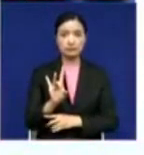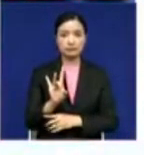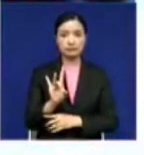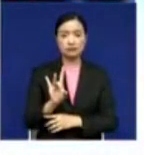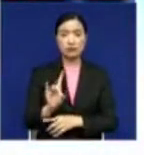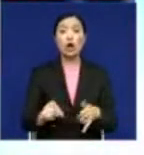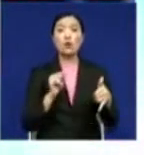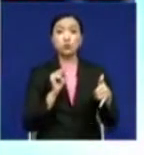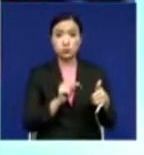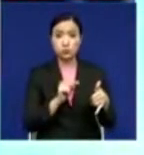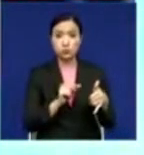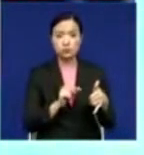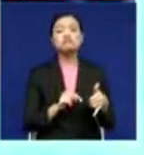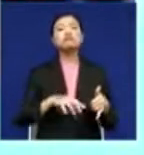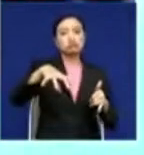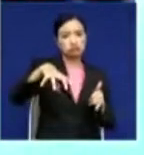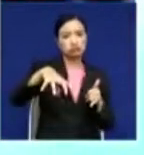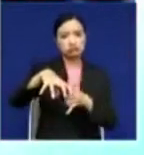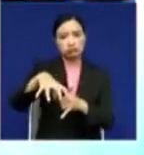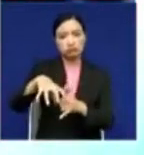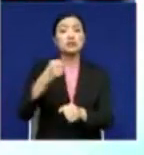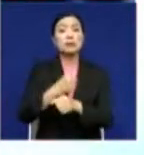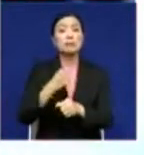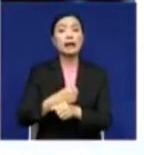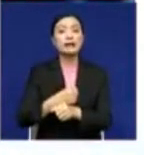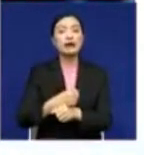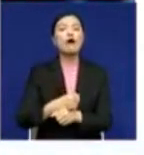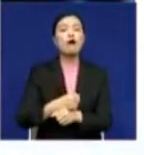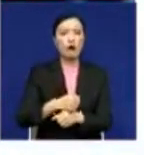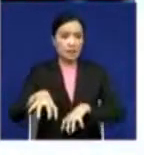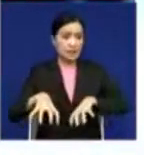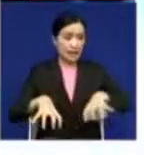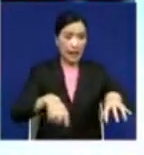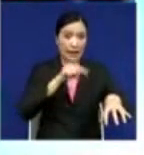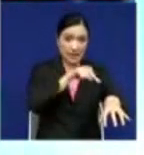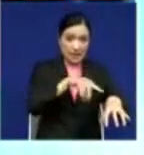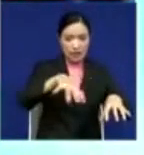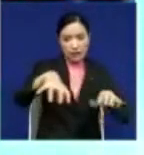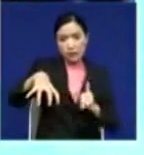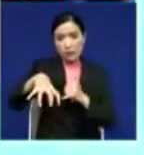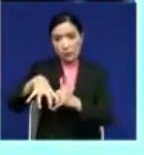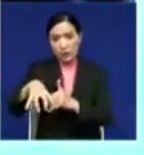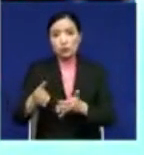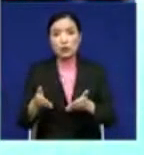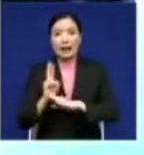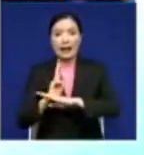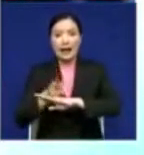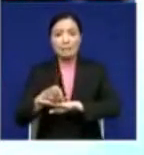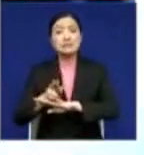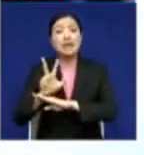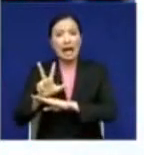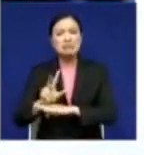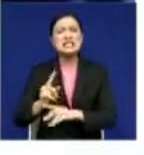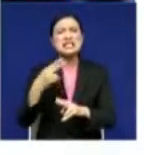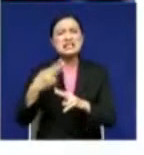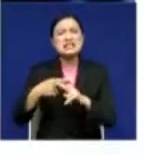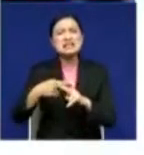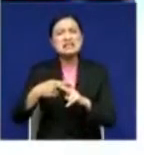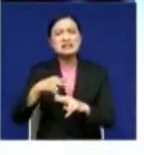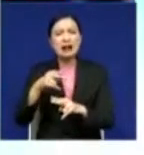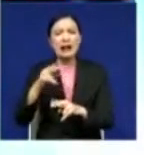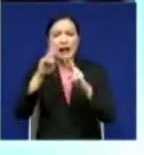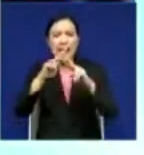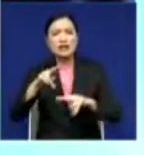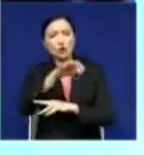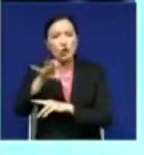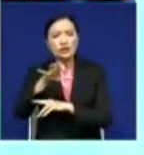ผู้ติดเชื้อรายนี้ได้ไปทำงานที่ร้าน3วัน2คืนอีกสาขาหนึ่งนะครับก็คือถนนพระราม3นะครับในช่วงเวลาเที่ยงคืนถึงตี